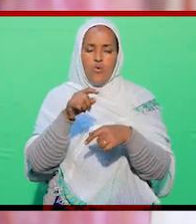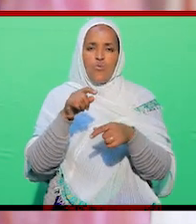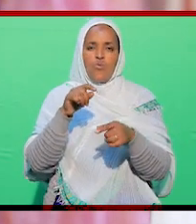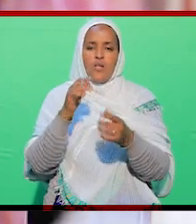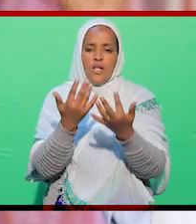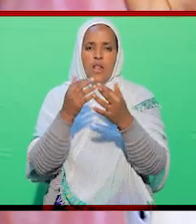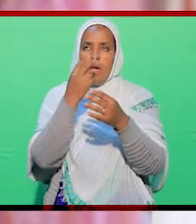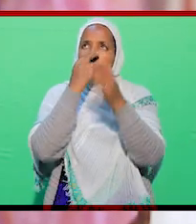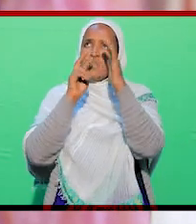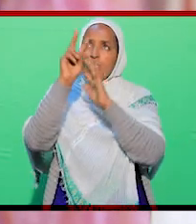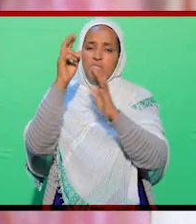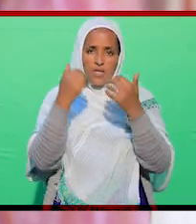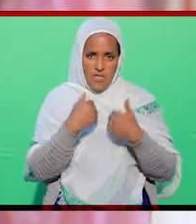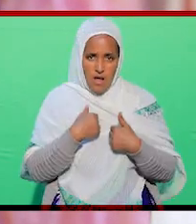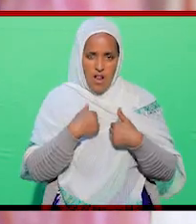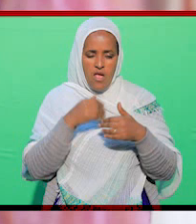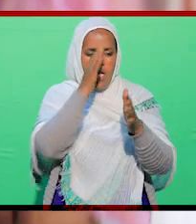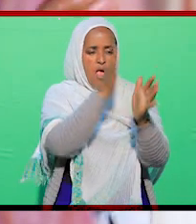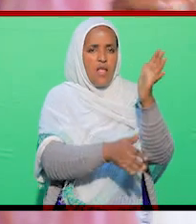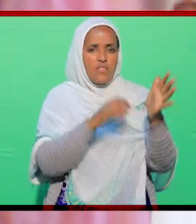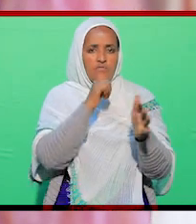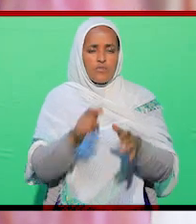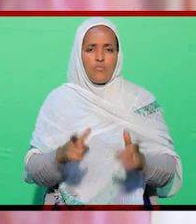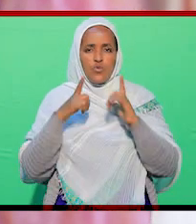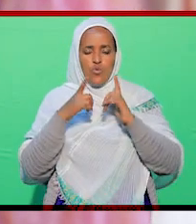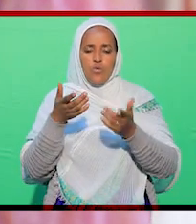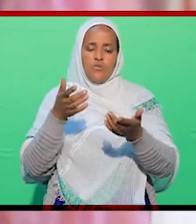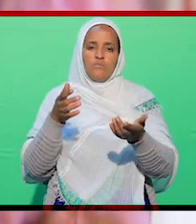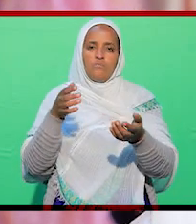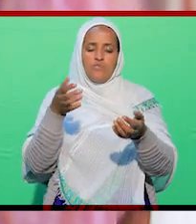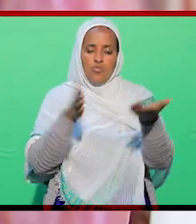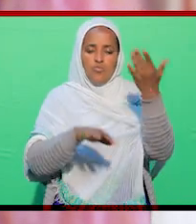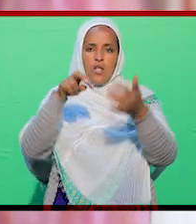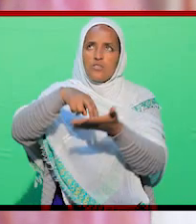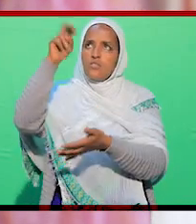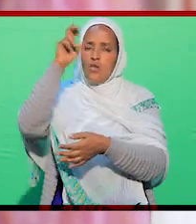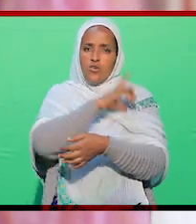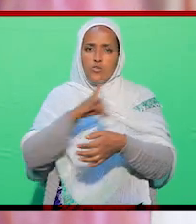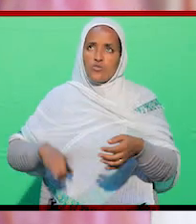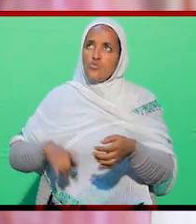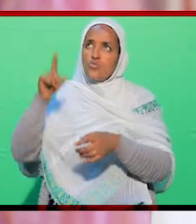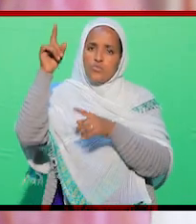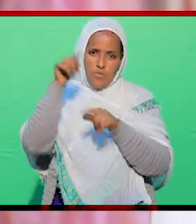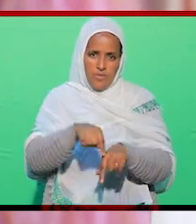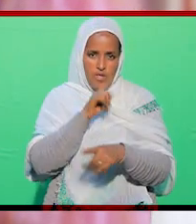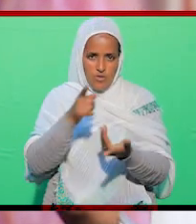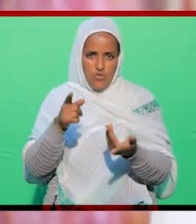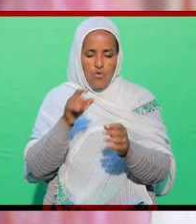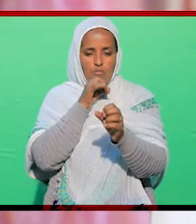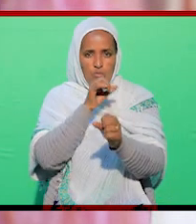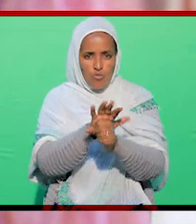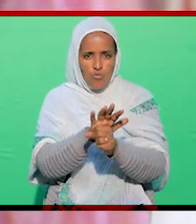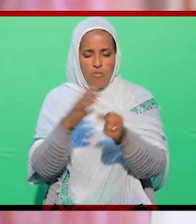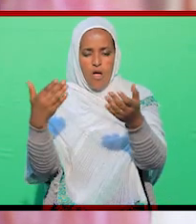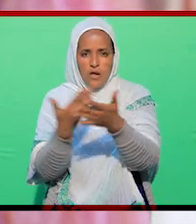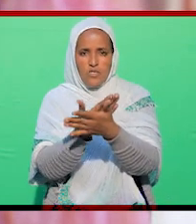ነው። አሁን የሚመጣው ትንሣኤ ገና በትንቢትነት ያለ ያልተፈጸመ ትንቢት ቢኖር ትንሣኤ ሙታን ነው፣ የክርስቶስ መምጣት